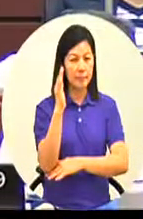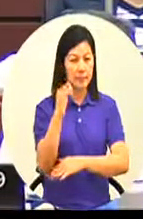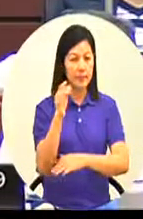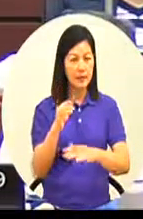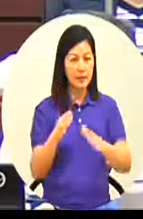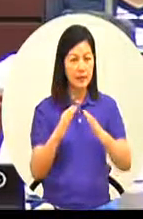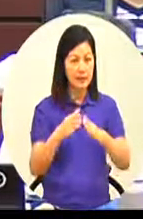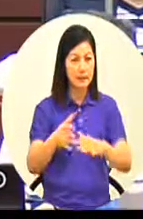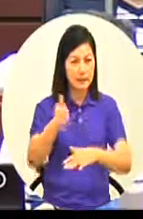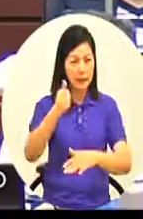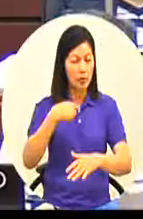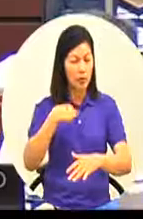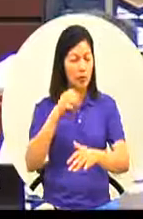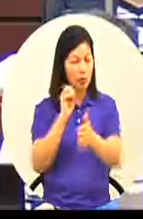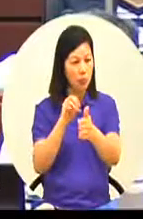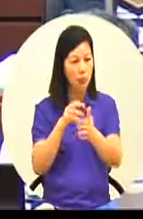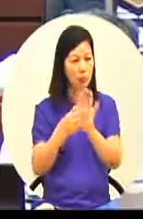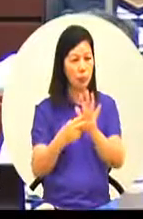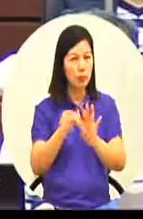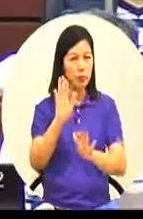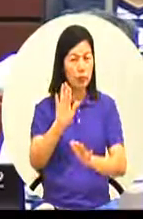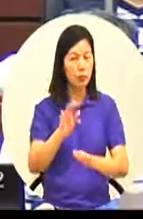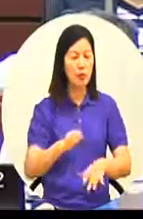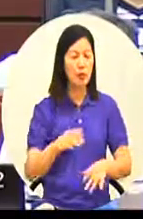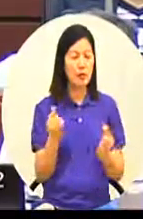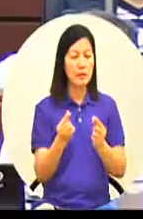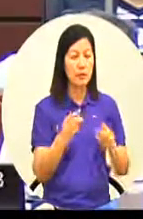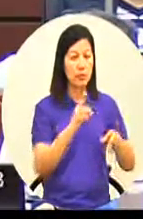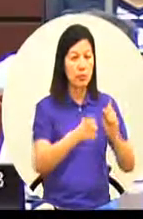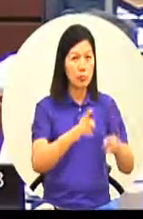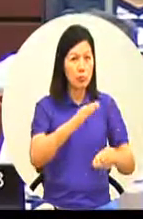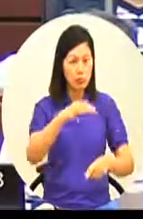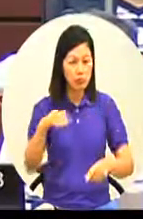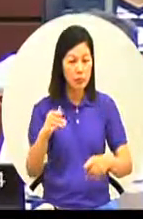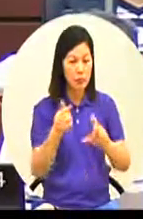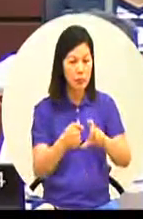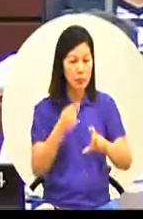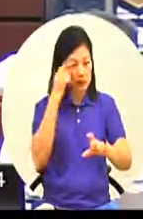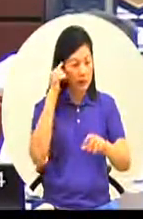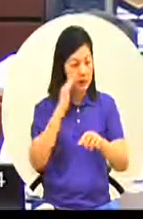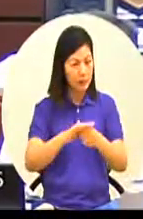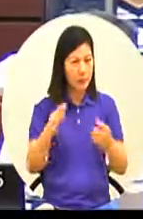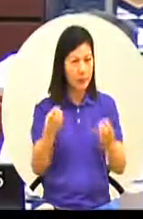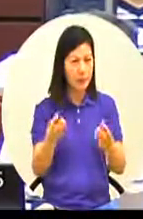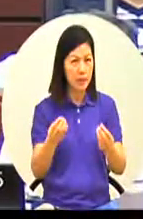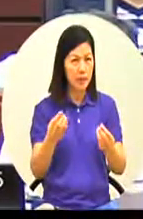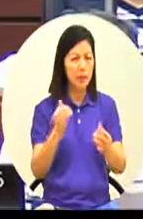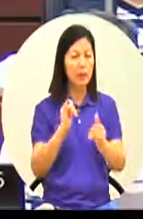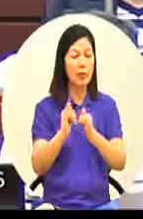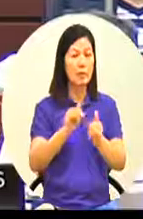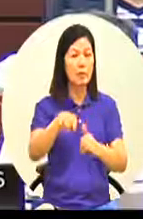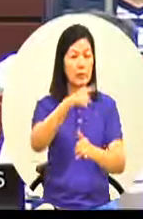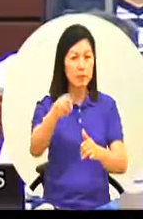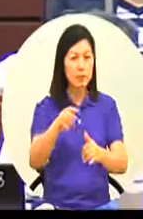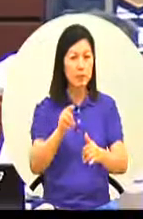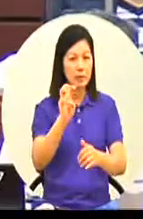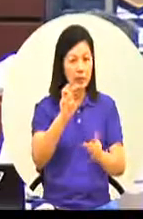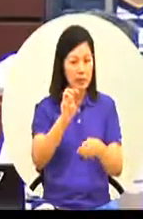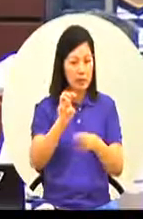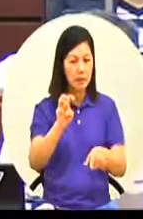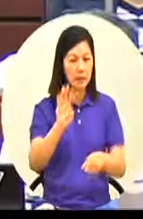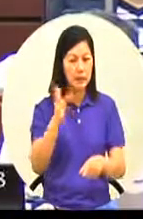实到这个区，比如说古山区他不满意的人有30个人，那样本